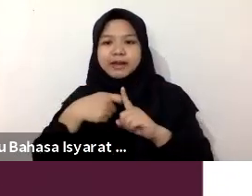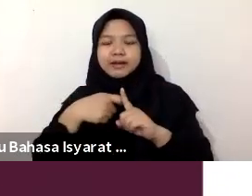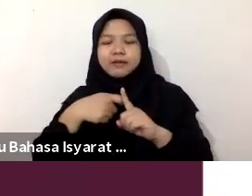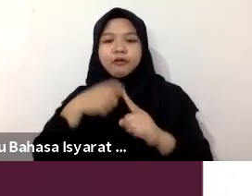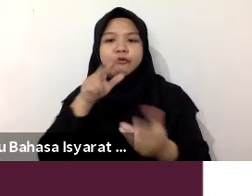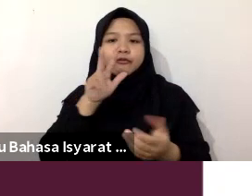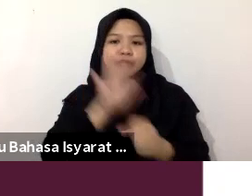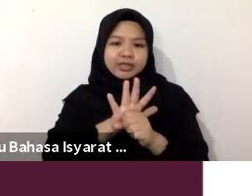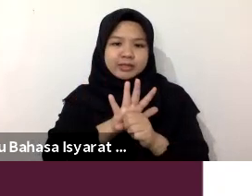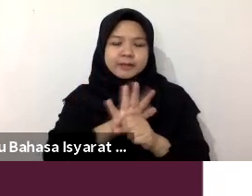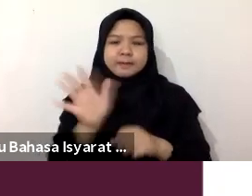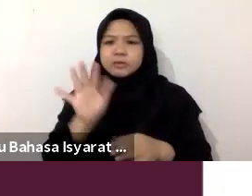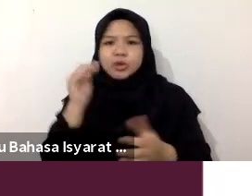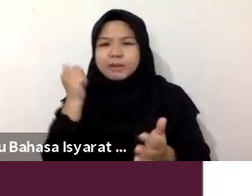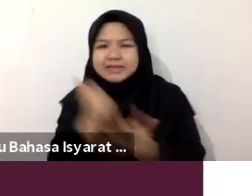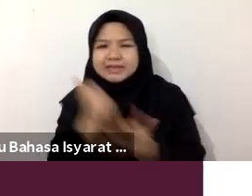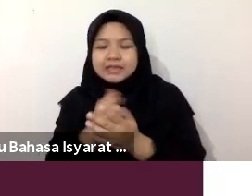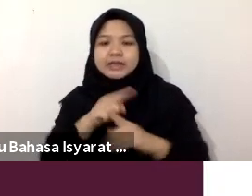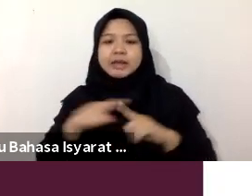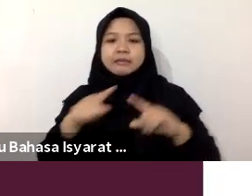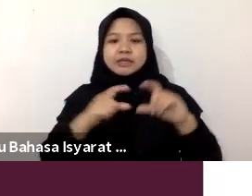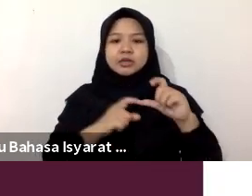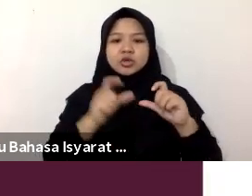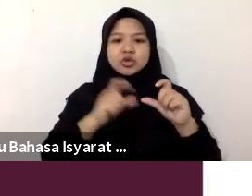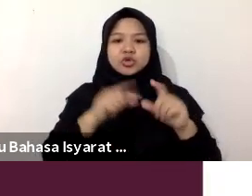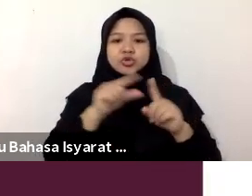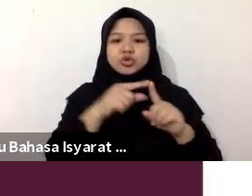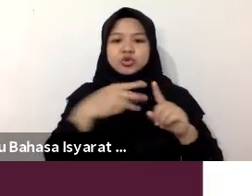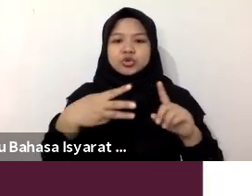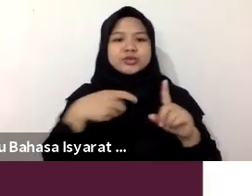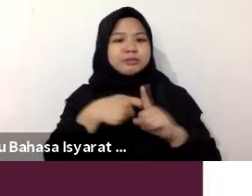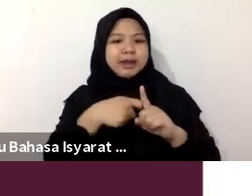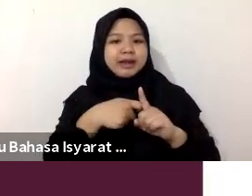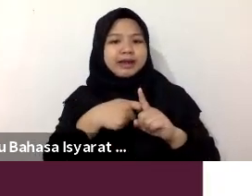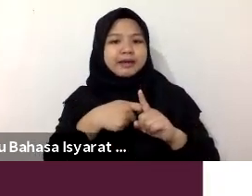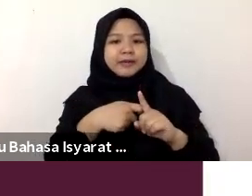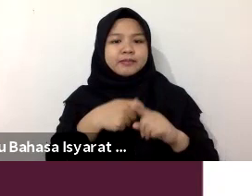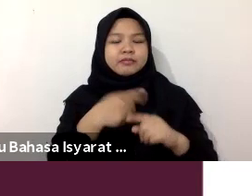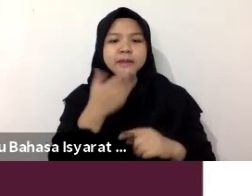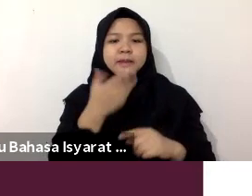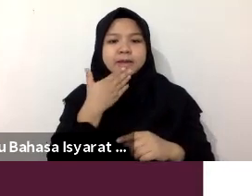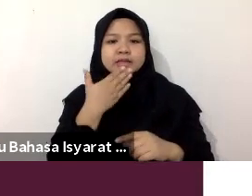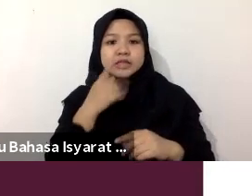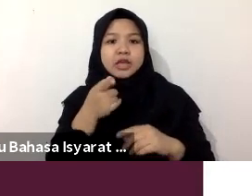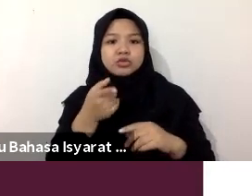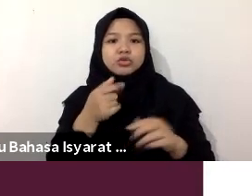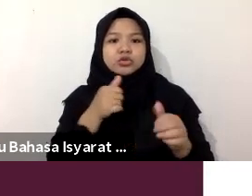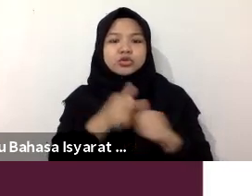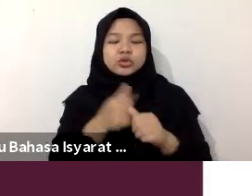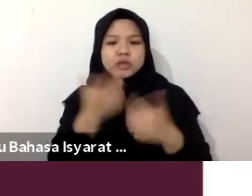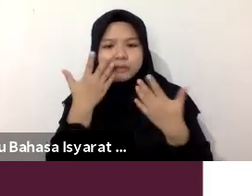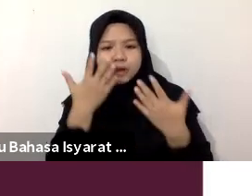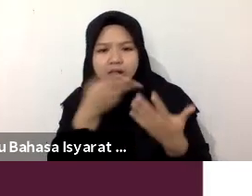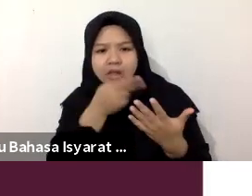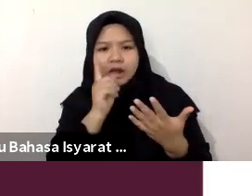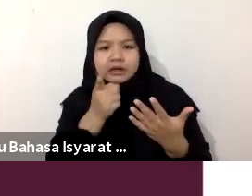Bukan pasti, tetapi dia suspek gitu ya. Jadi kita di sini suspek, biasanya di sinilah kemudian apakah dia ada